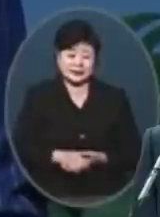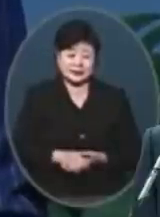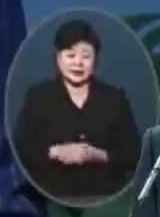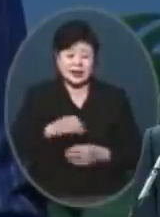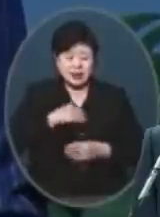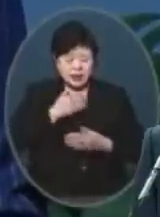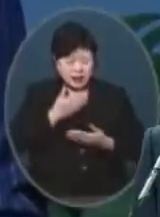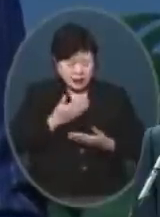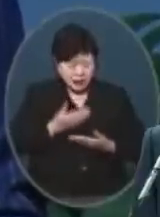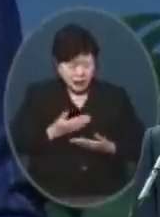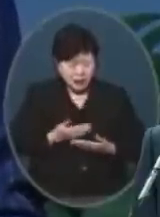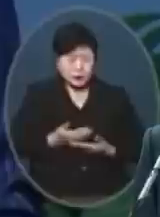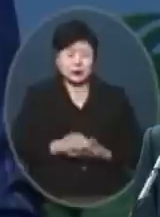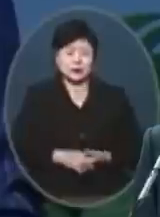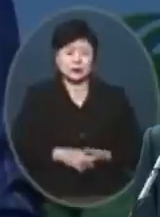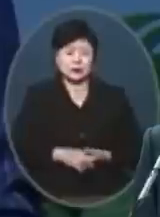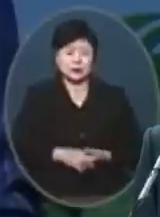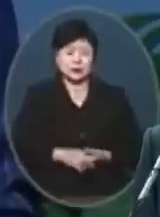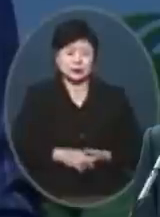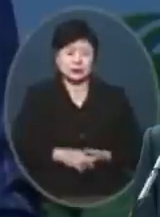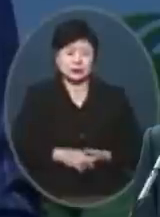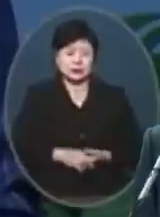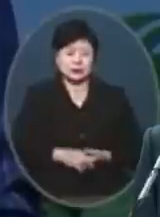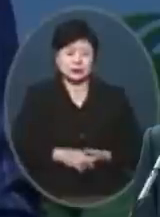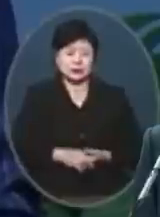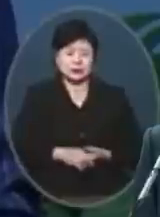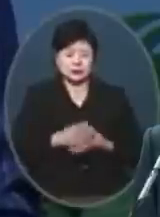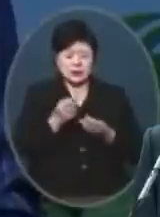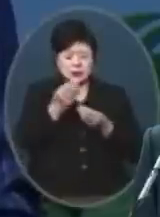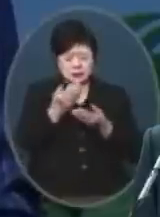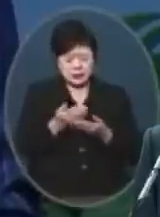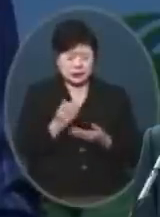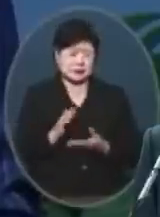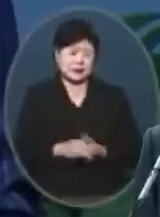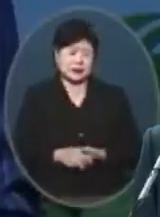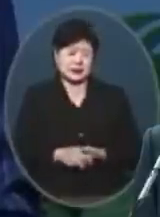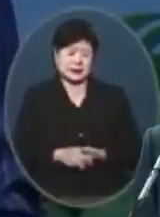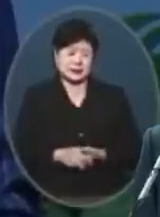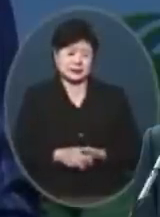감동될 일이 말로 다 할 수 없습니다.